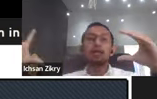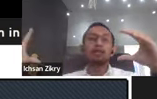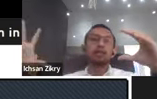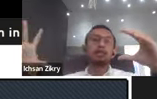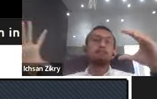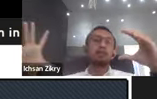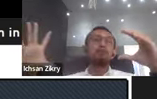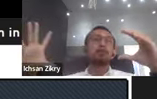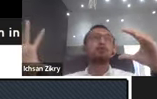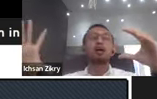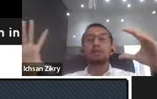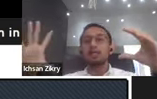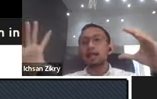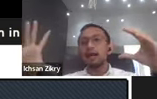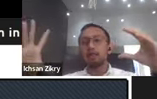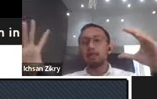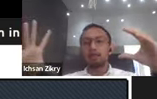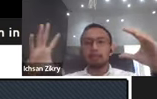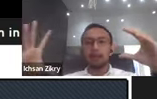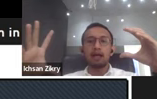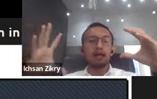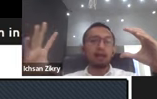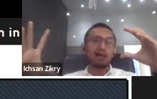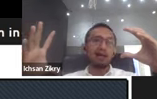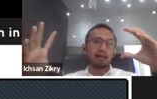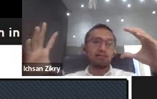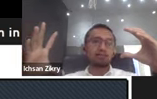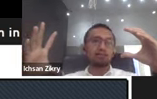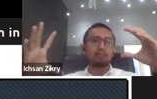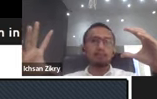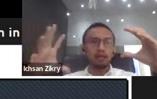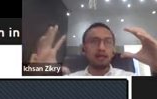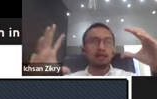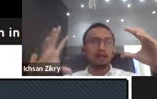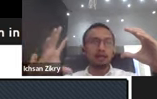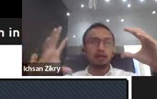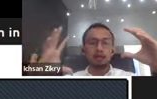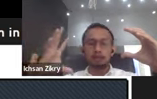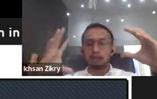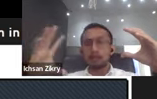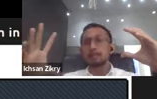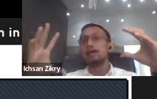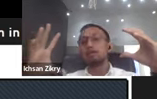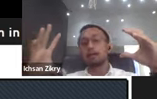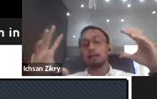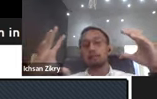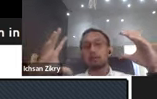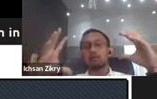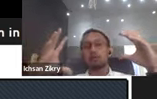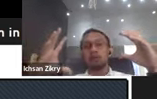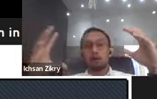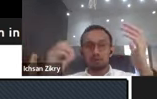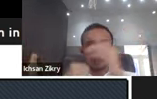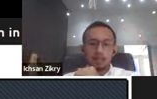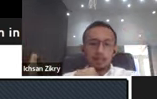PNS, diperluas jadi meliputi juga penyidik lain, KPK, BNN, dan Kejaksaan